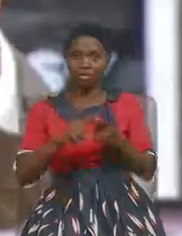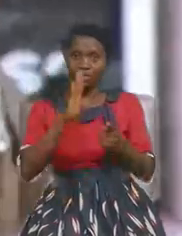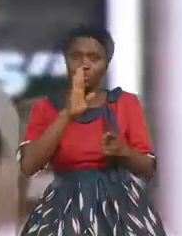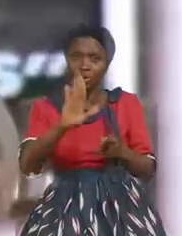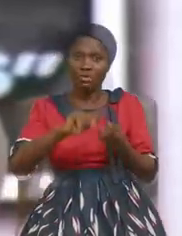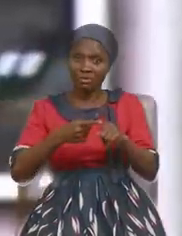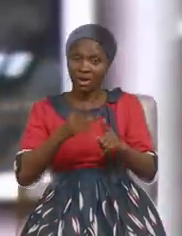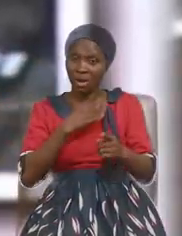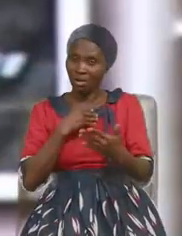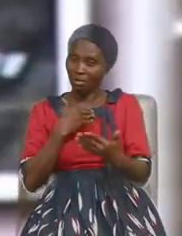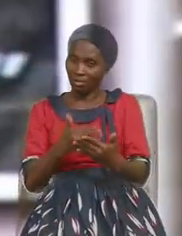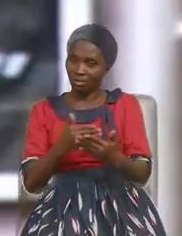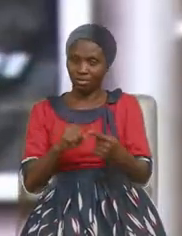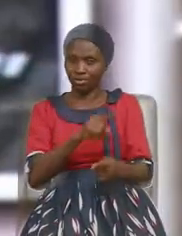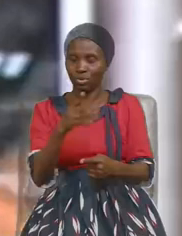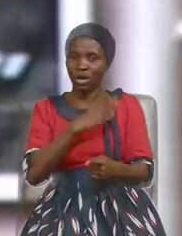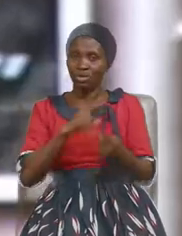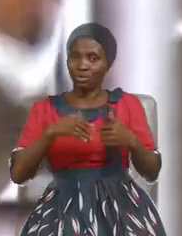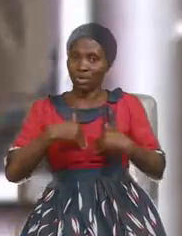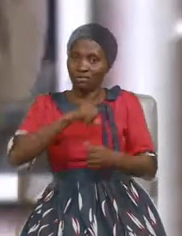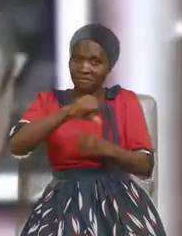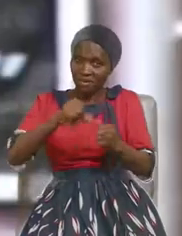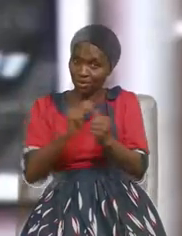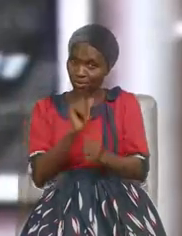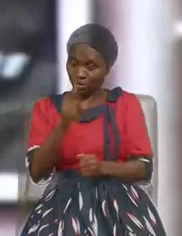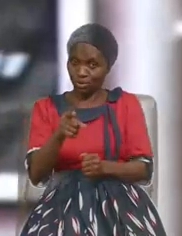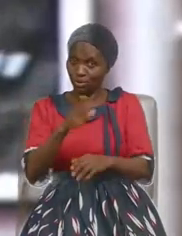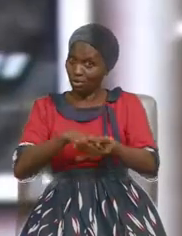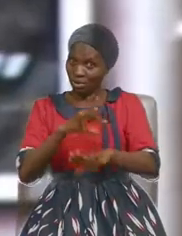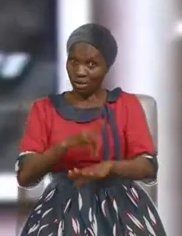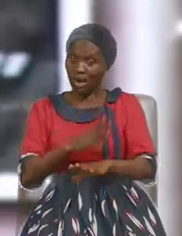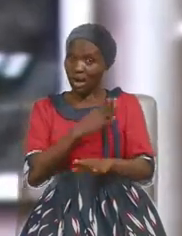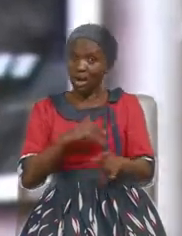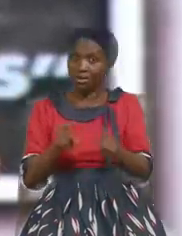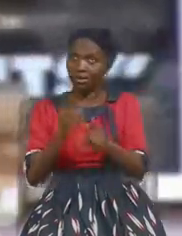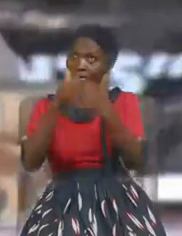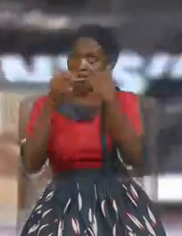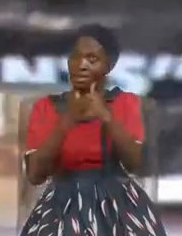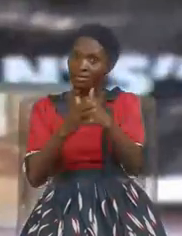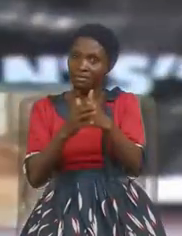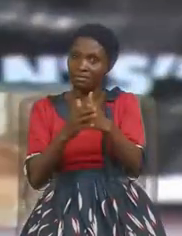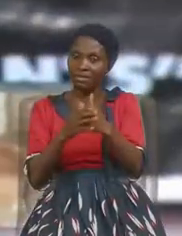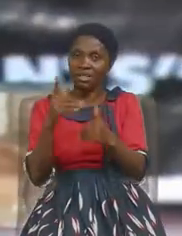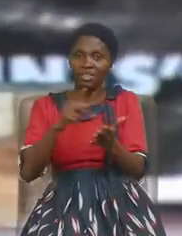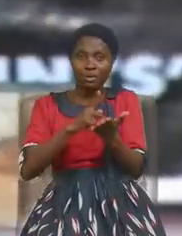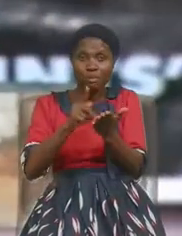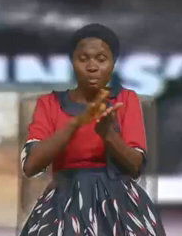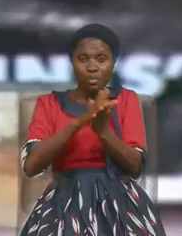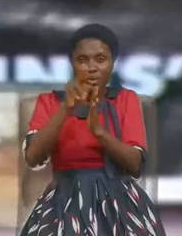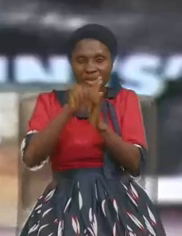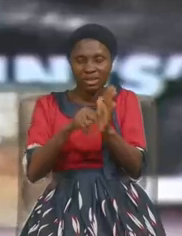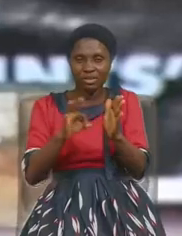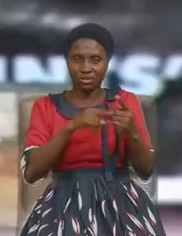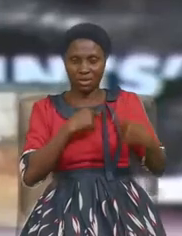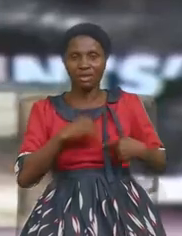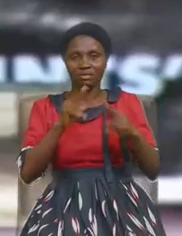de toi, communie avec toi sur la terre et dans le ciel. La pureté du cœur est très très